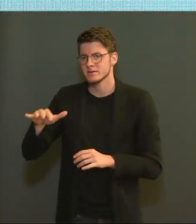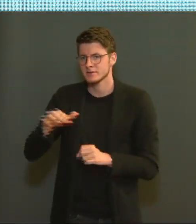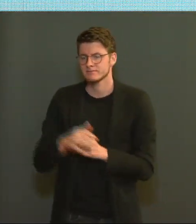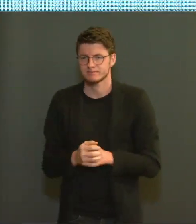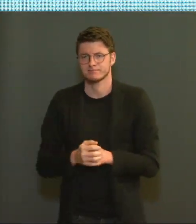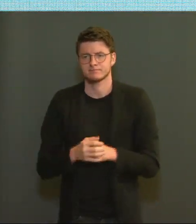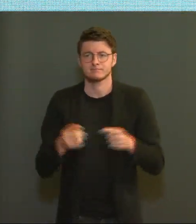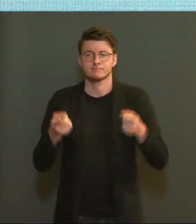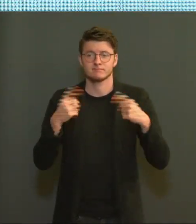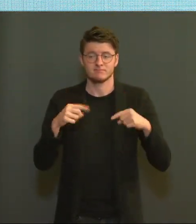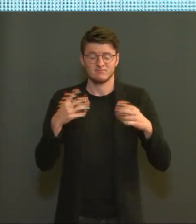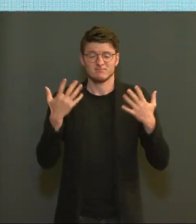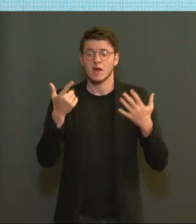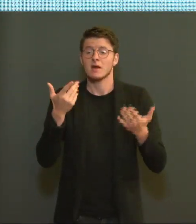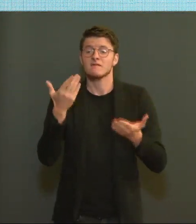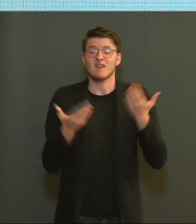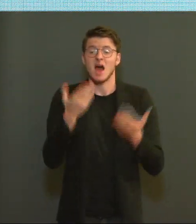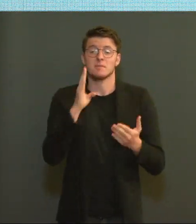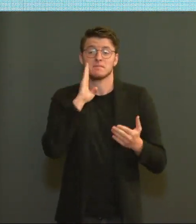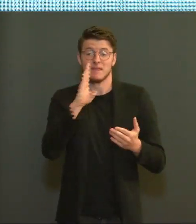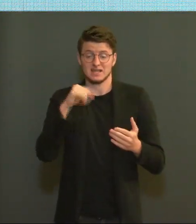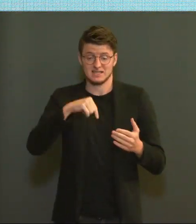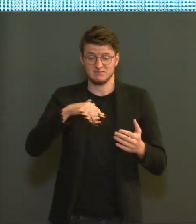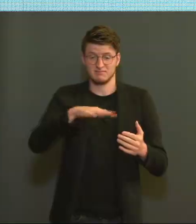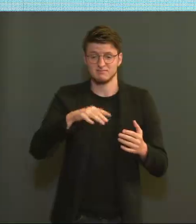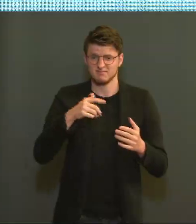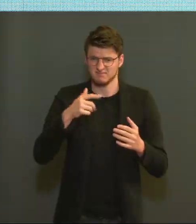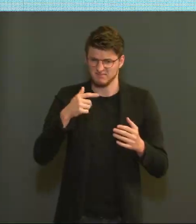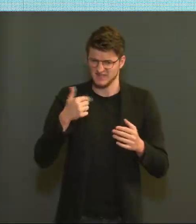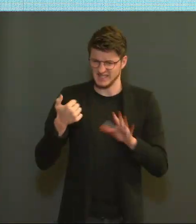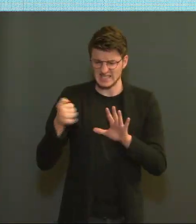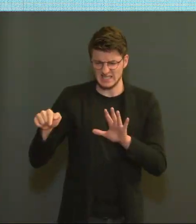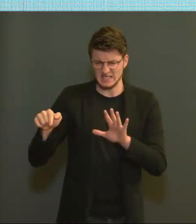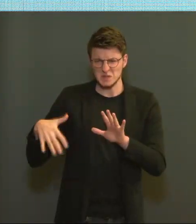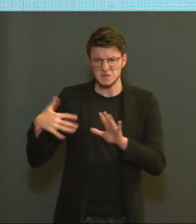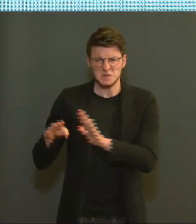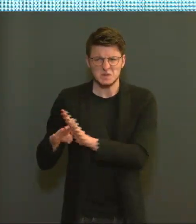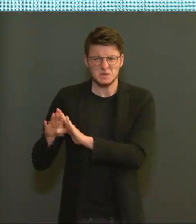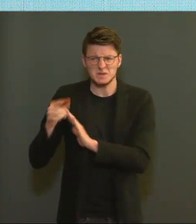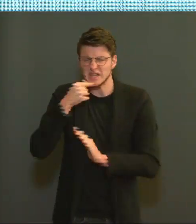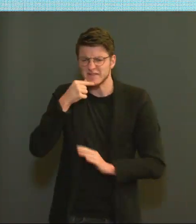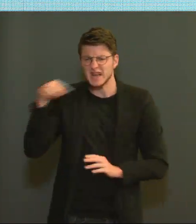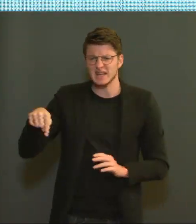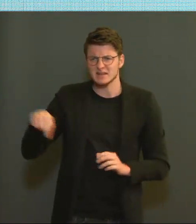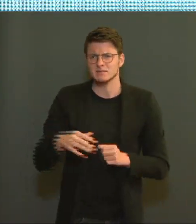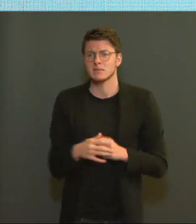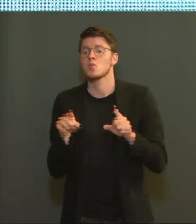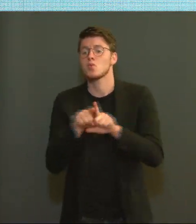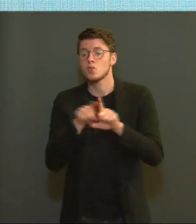Waardoor we op termijn ook meer ernstige gevallen liever kunnen verwachten.